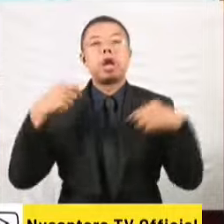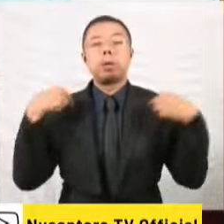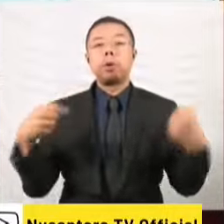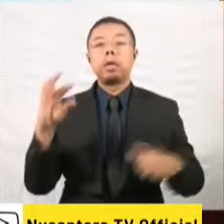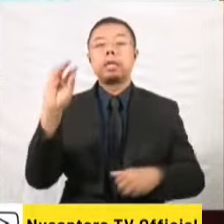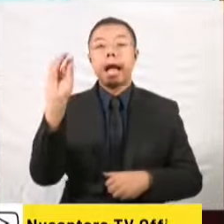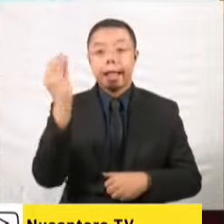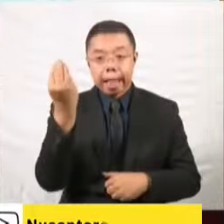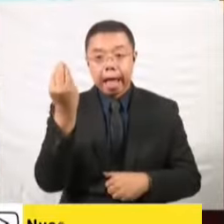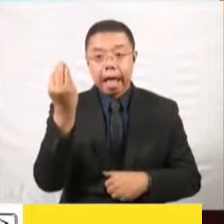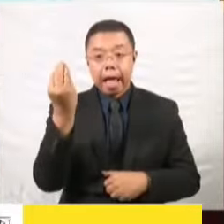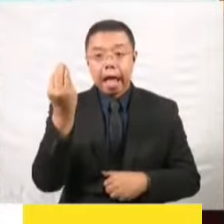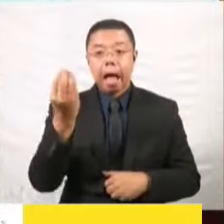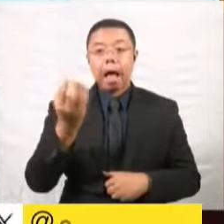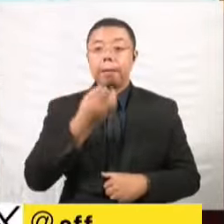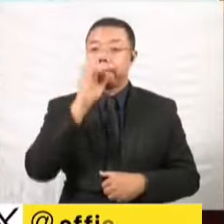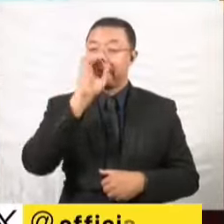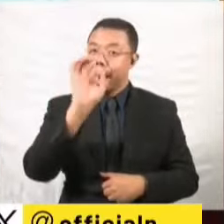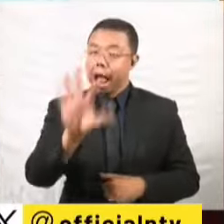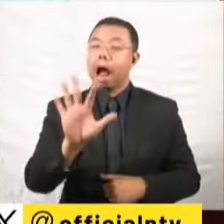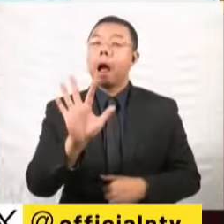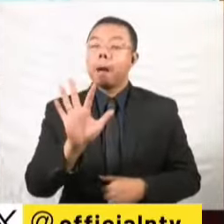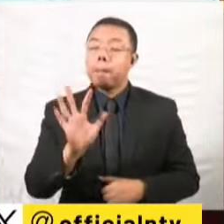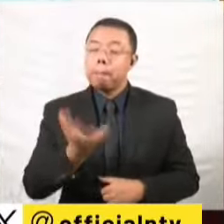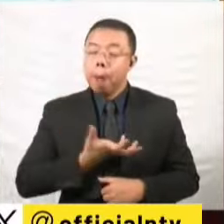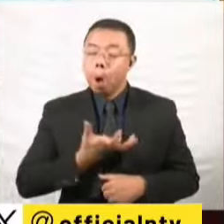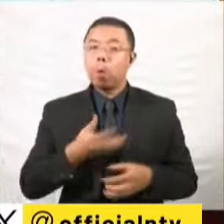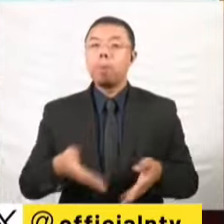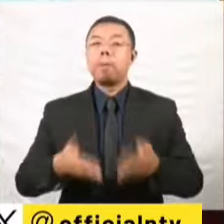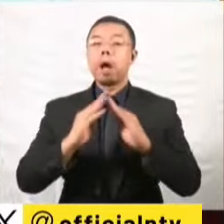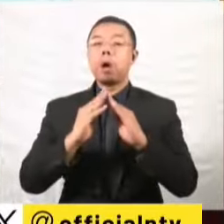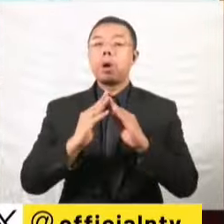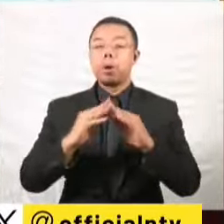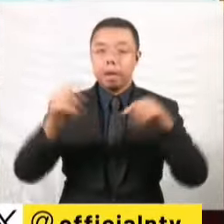di Jakarta menyampaikan akan membangun Disneyland di Pulau ser